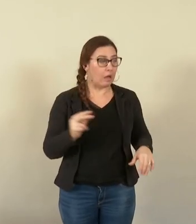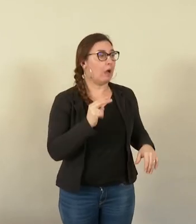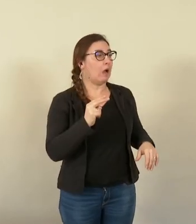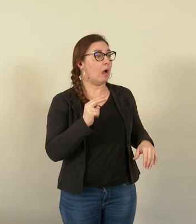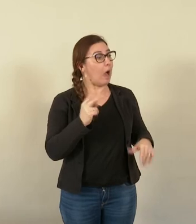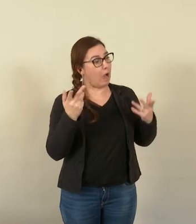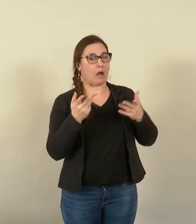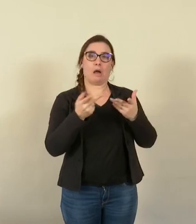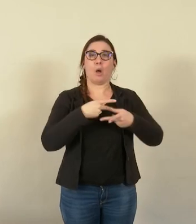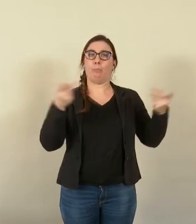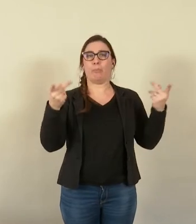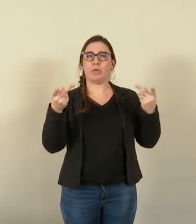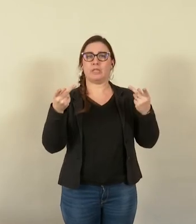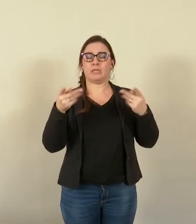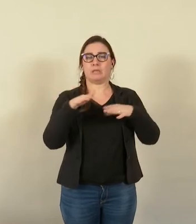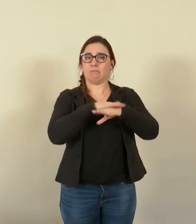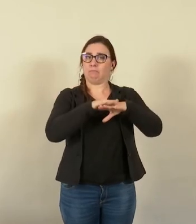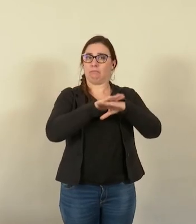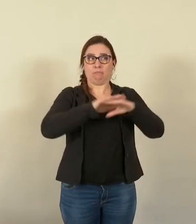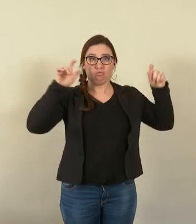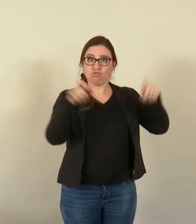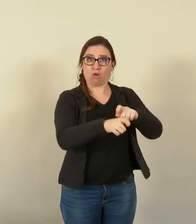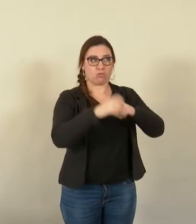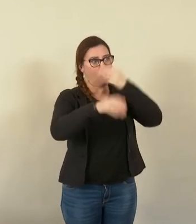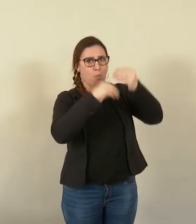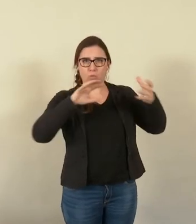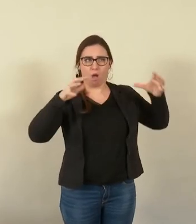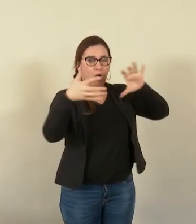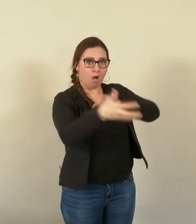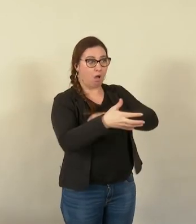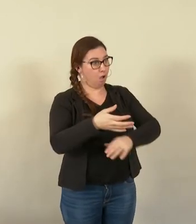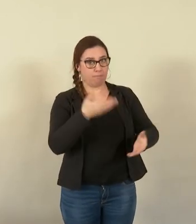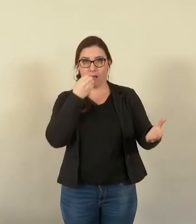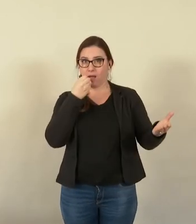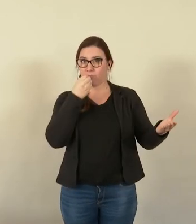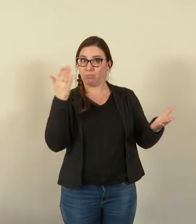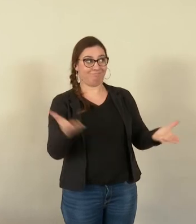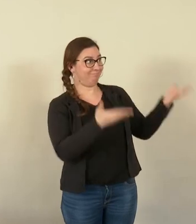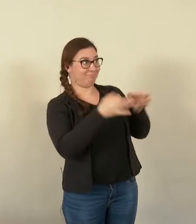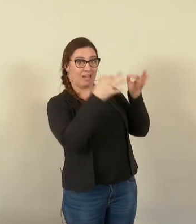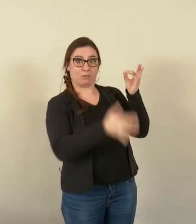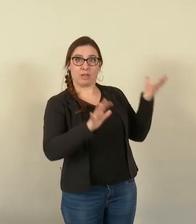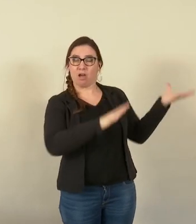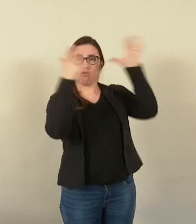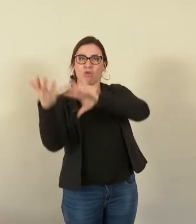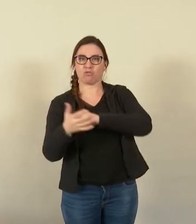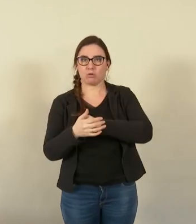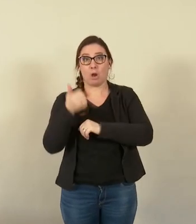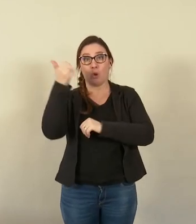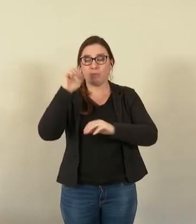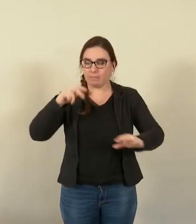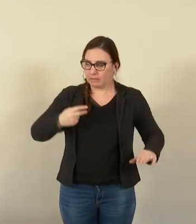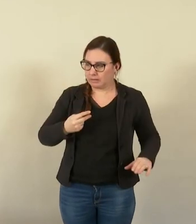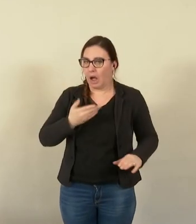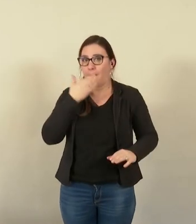a fonctionné elle a changé le monde et donc bah elle doit changer puisque elle a eu son effet elle a changé le monde et il disait lui-même que la packit du changer